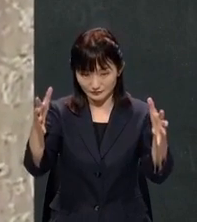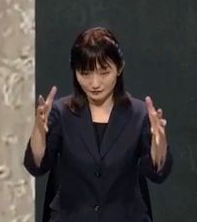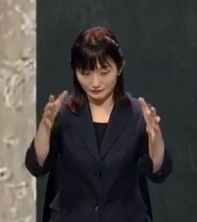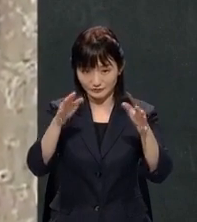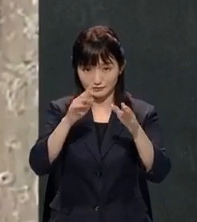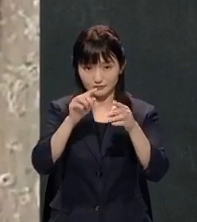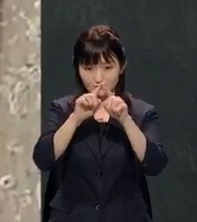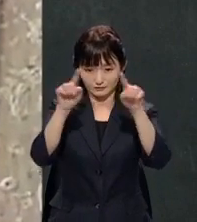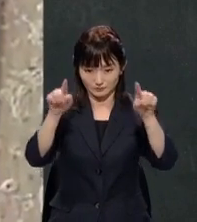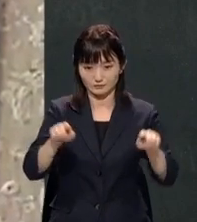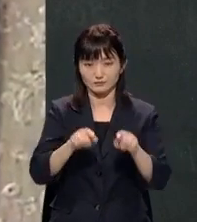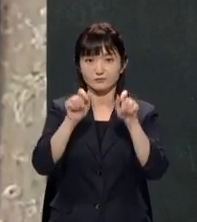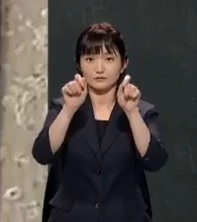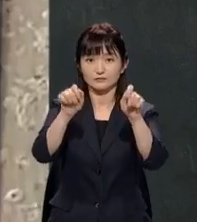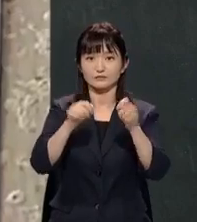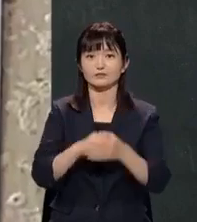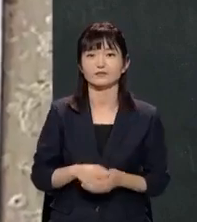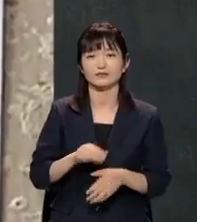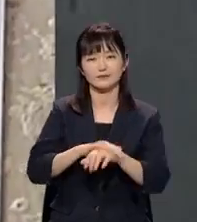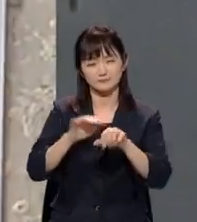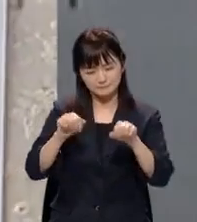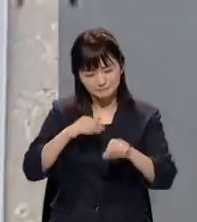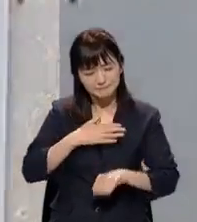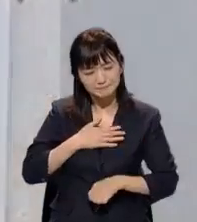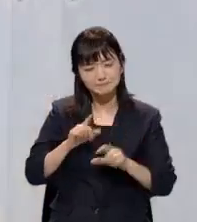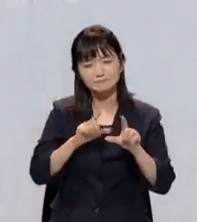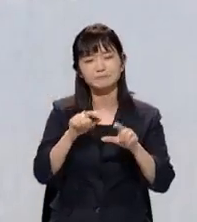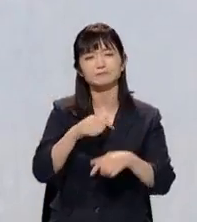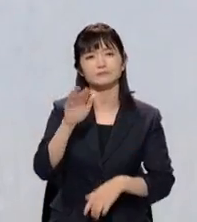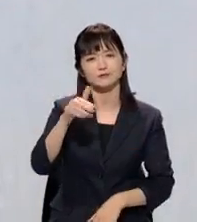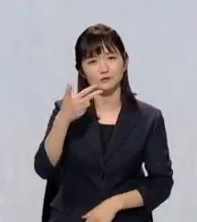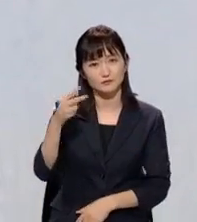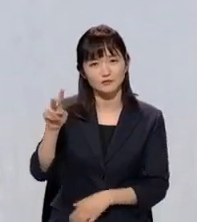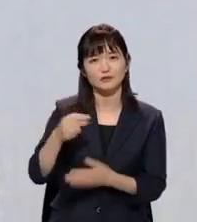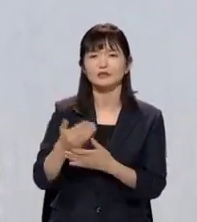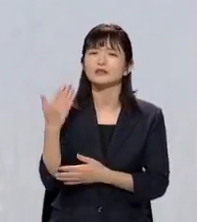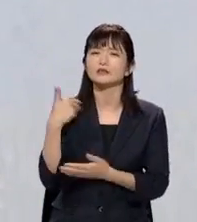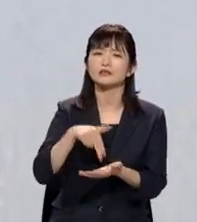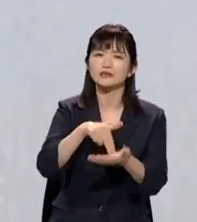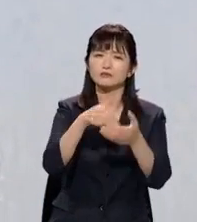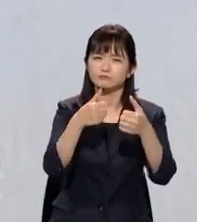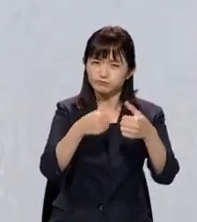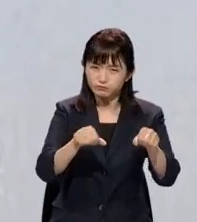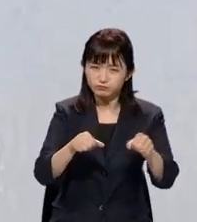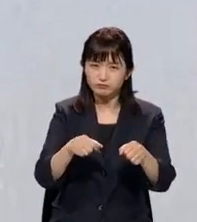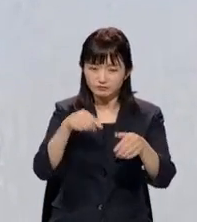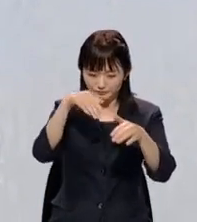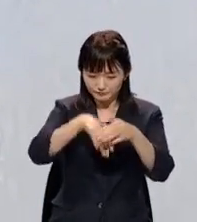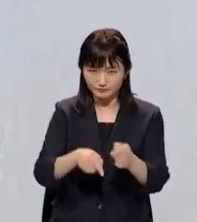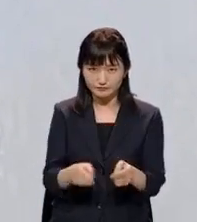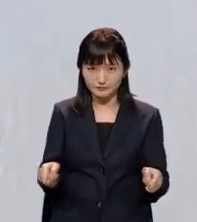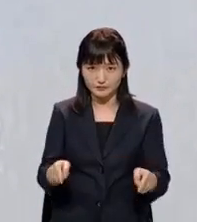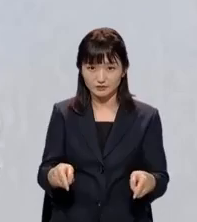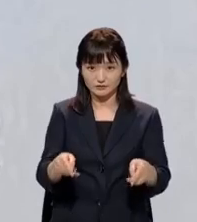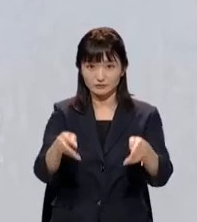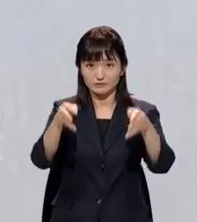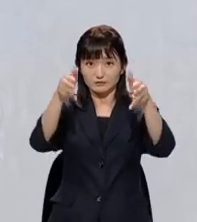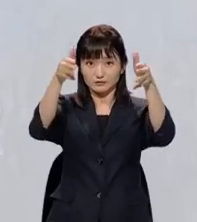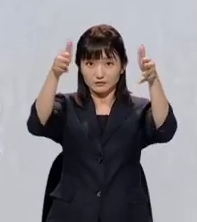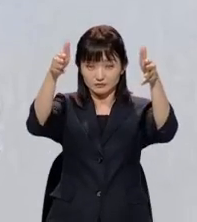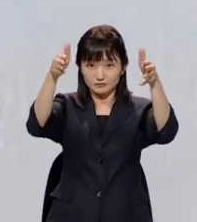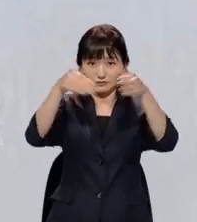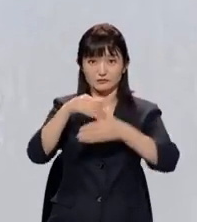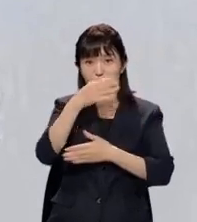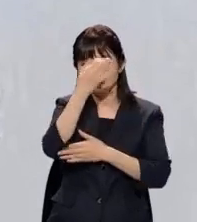4층에 붙은 쪽지인데요 안녕하세요 저는 902호입니다 지난 엘리베이터 고장 때 지하 1층에서 9층까지 할머니